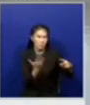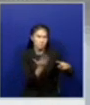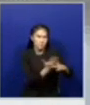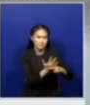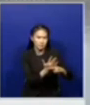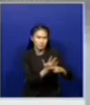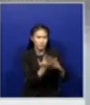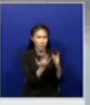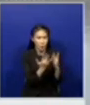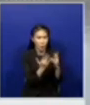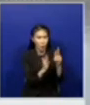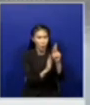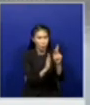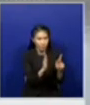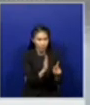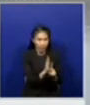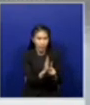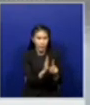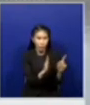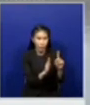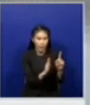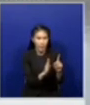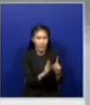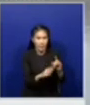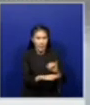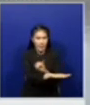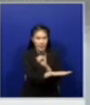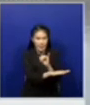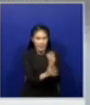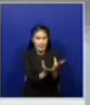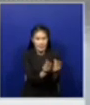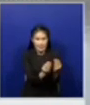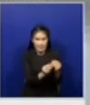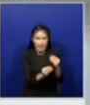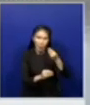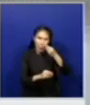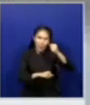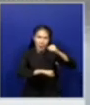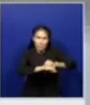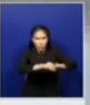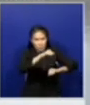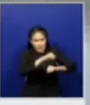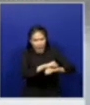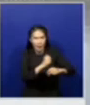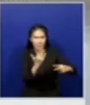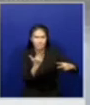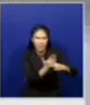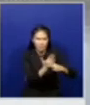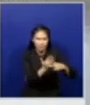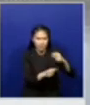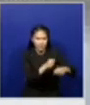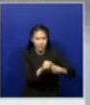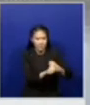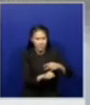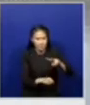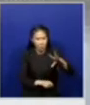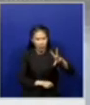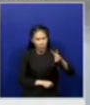พระราชบัญญัติภาษีที่ดินและสิ่งปลูกสร้างพ.ศ. 2562ออก